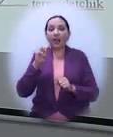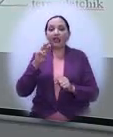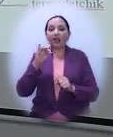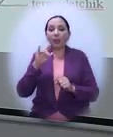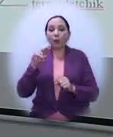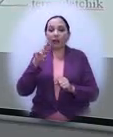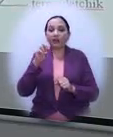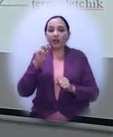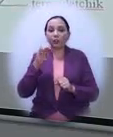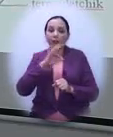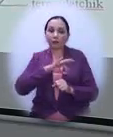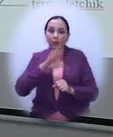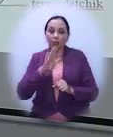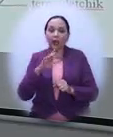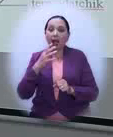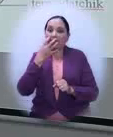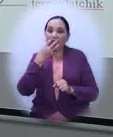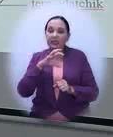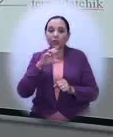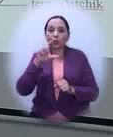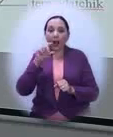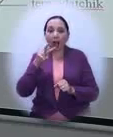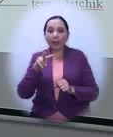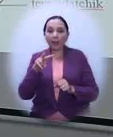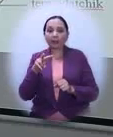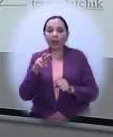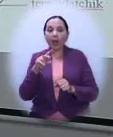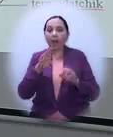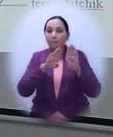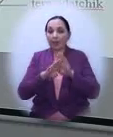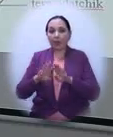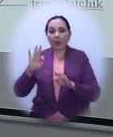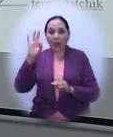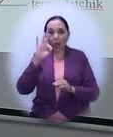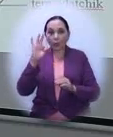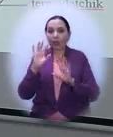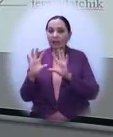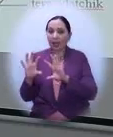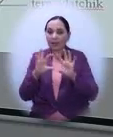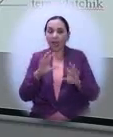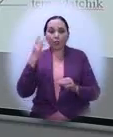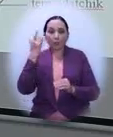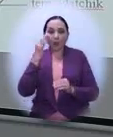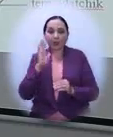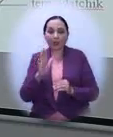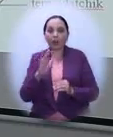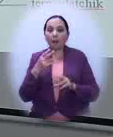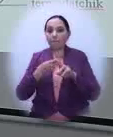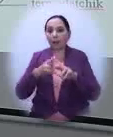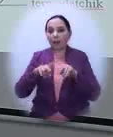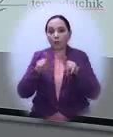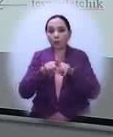termodatchikdan foydalanilgan. Ya'ni qizdirish elementi bir xil haroratni ta'minlash maqsadida mana